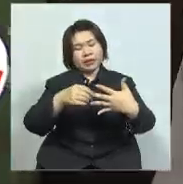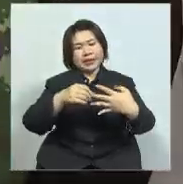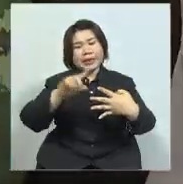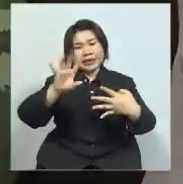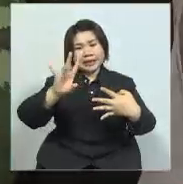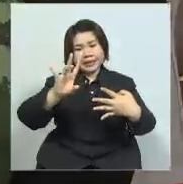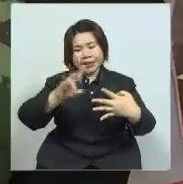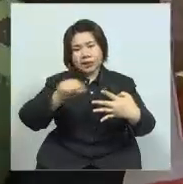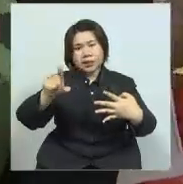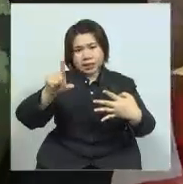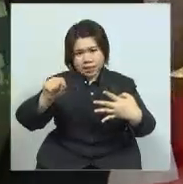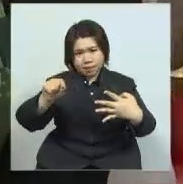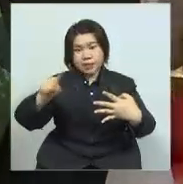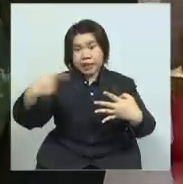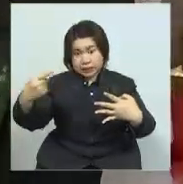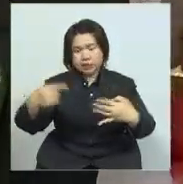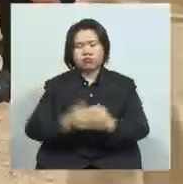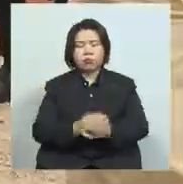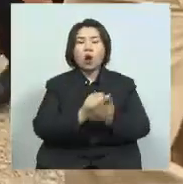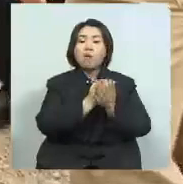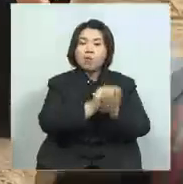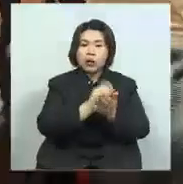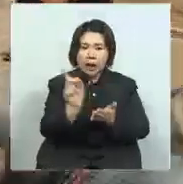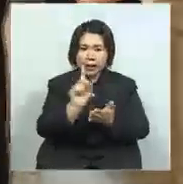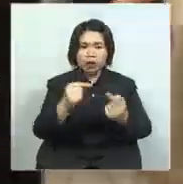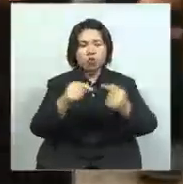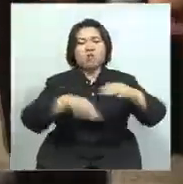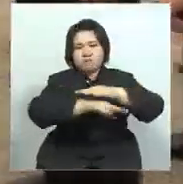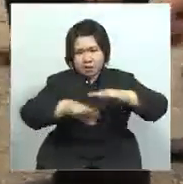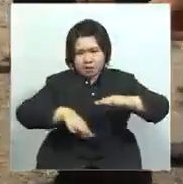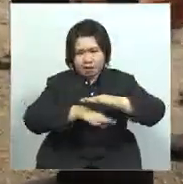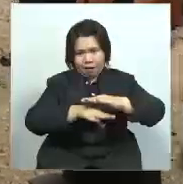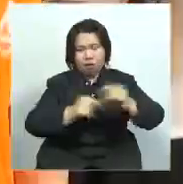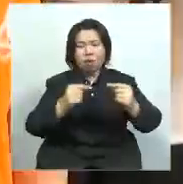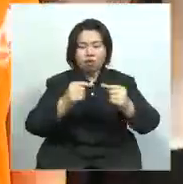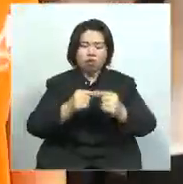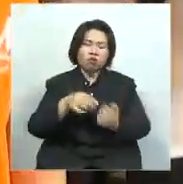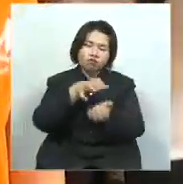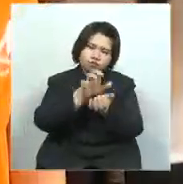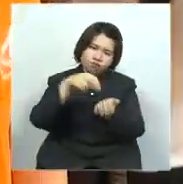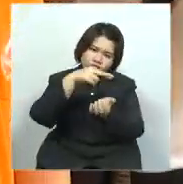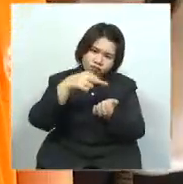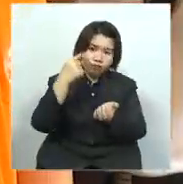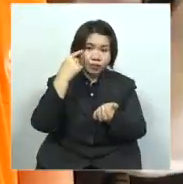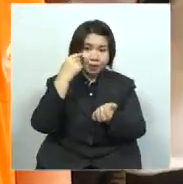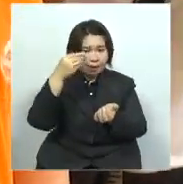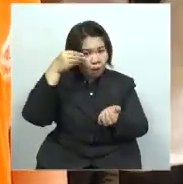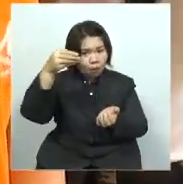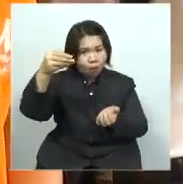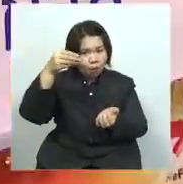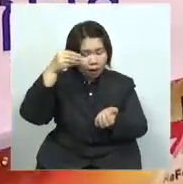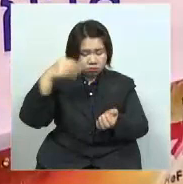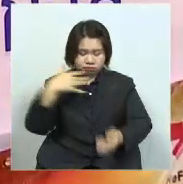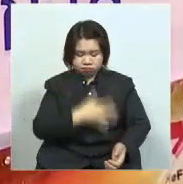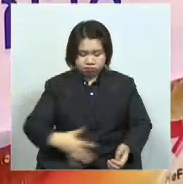คม2562ให้การบริการแพทย์ทางพื้นฐานนะคะหน่วยทันตกรรมหน่วยวัดสายตาหน่วยตรวจสุขภาพตาคร